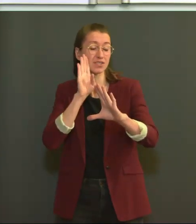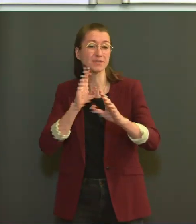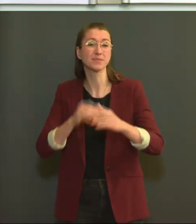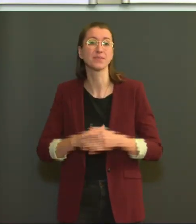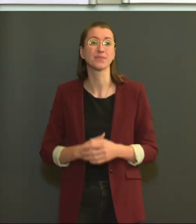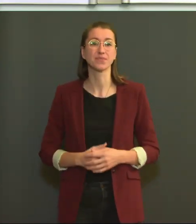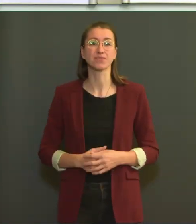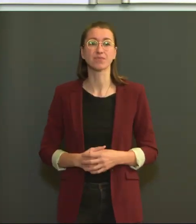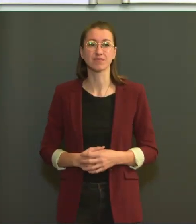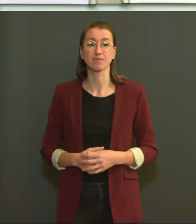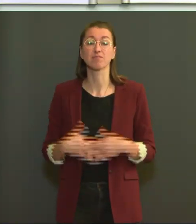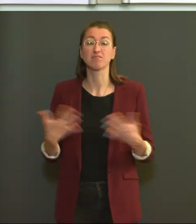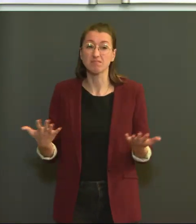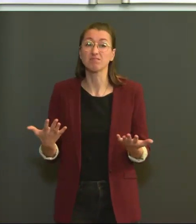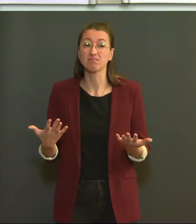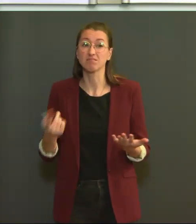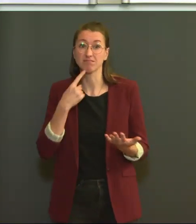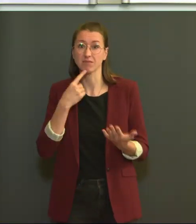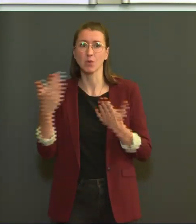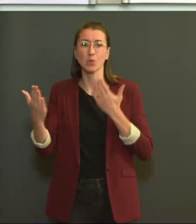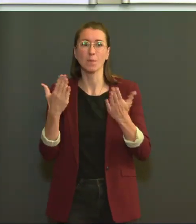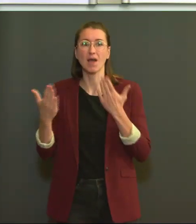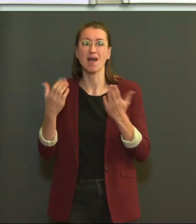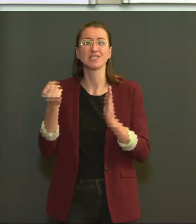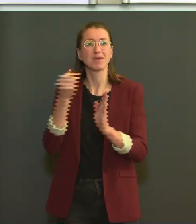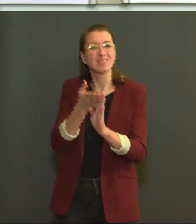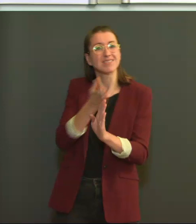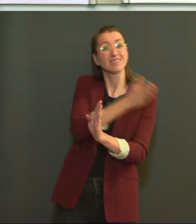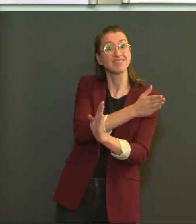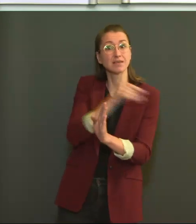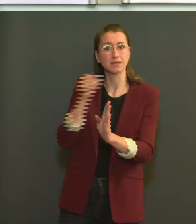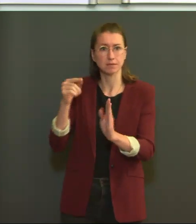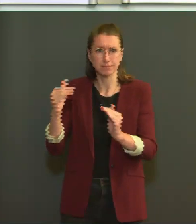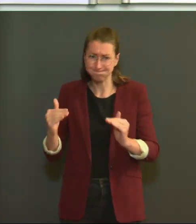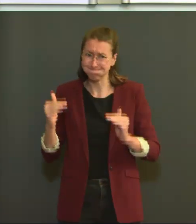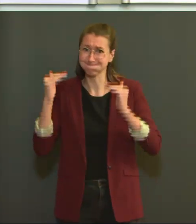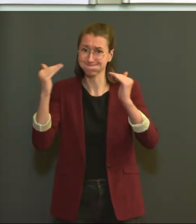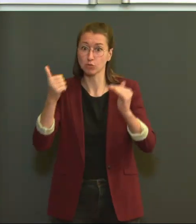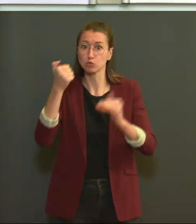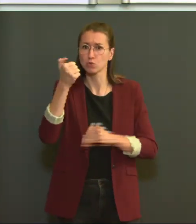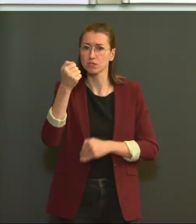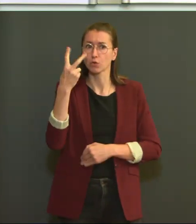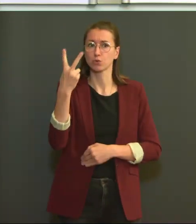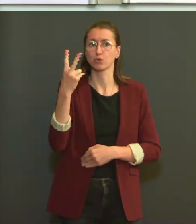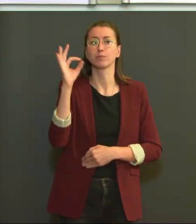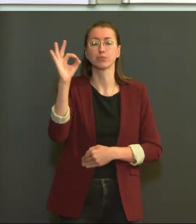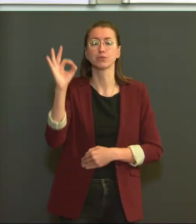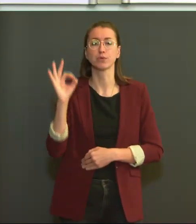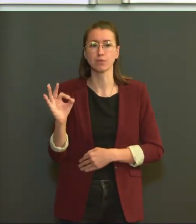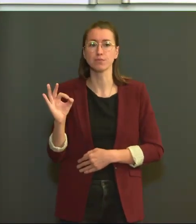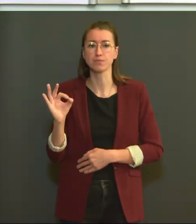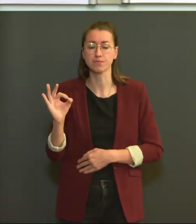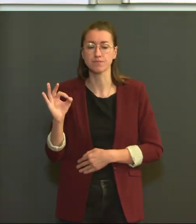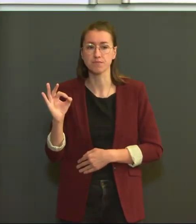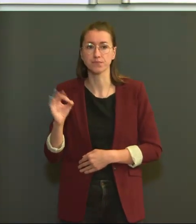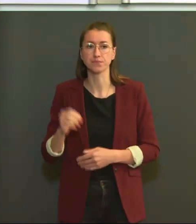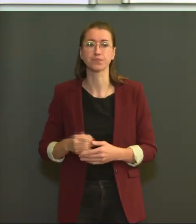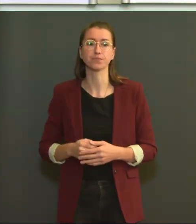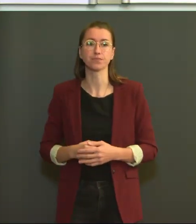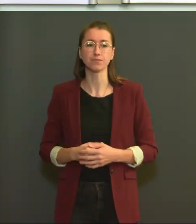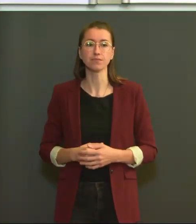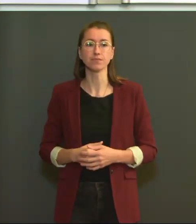à une augmentation de 62% en comparaison avec la semaine précédente en